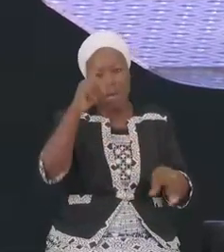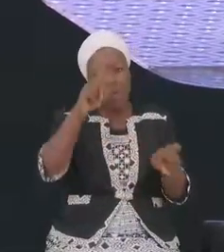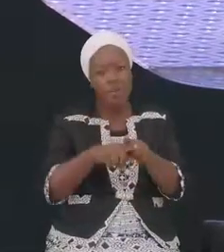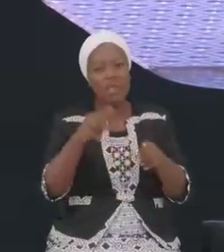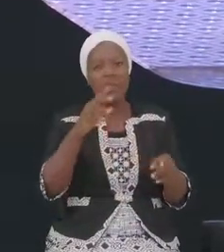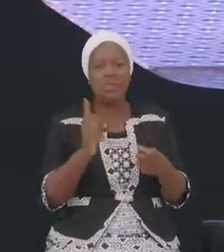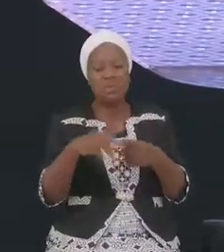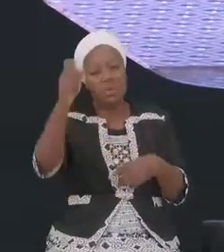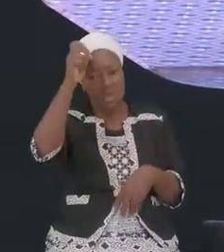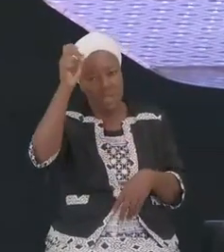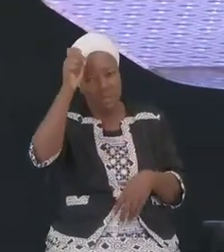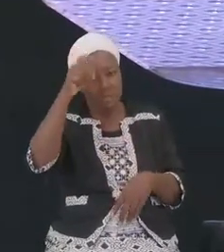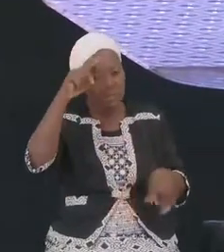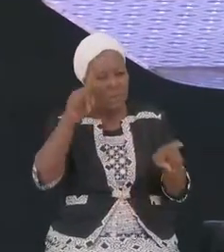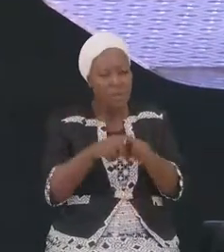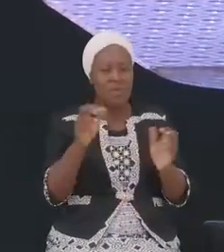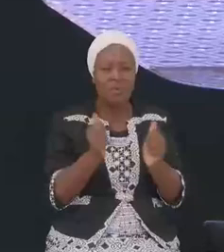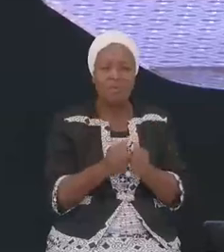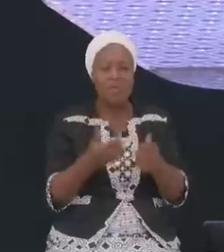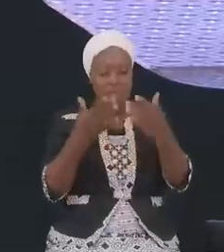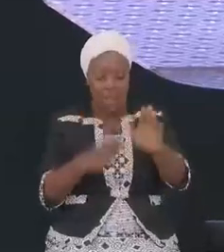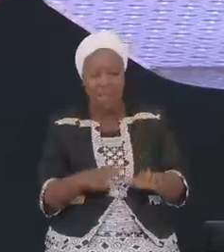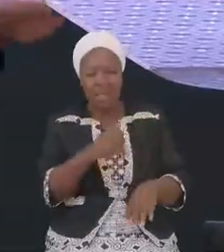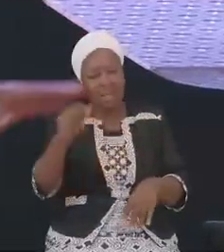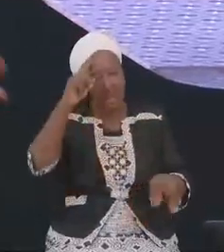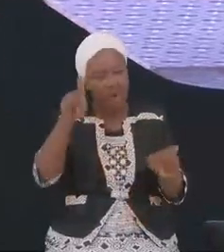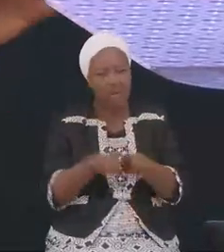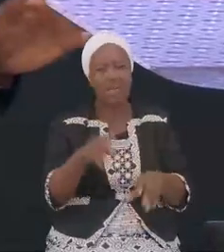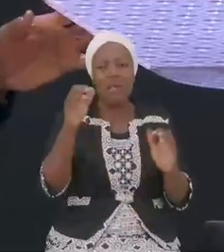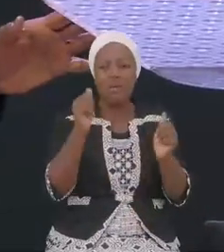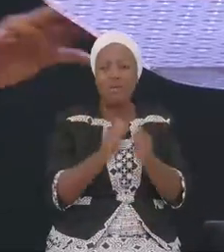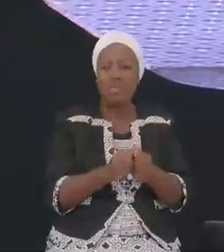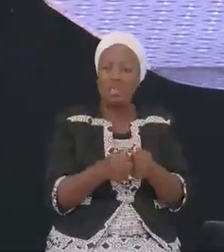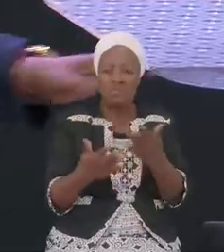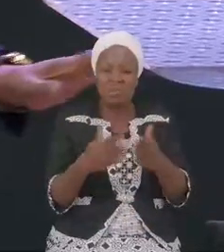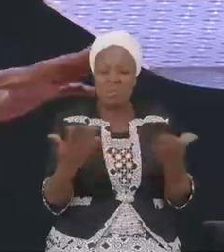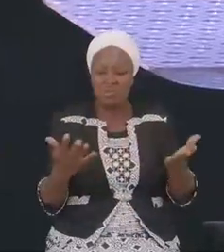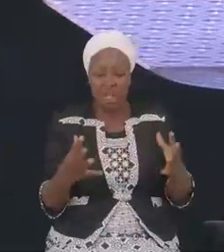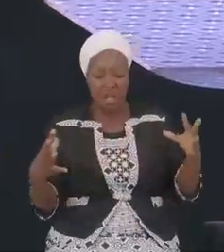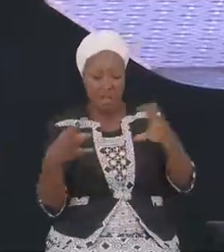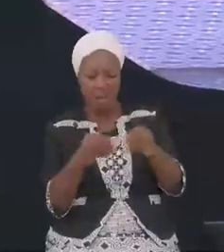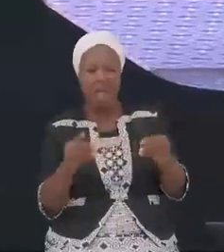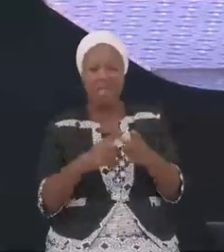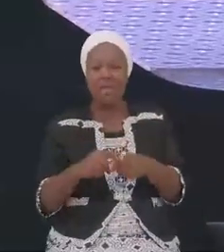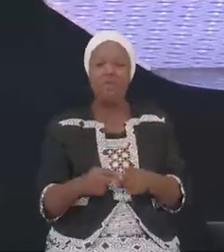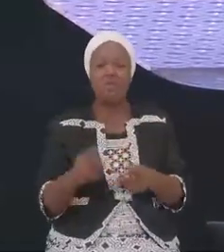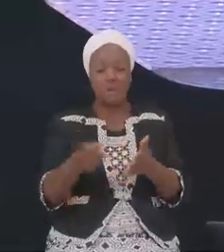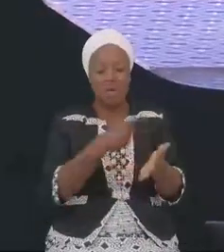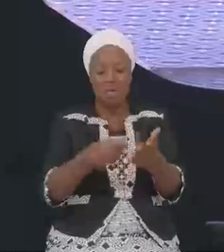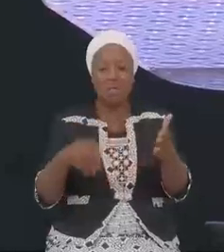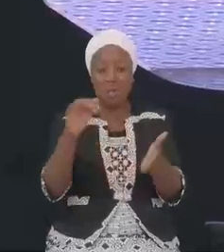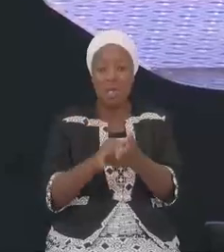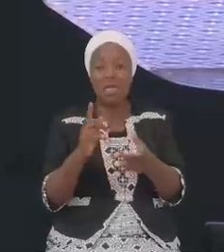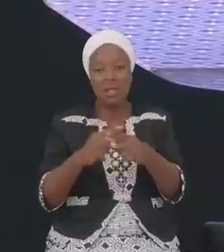diable, l'alliance avec la mort, l'alliance avec un gang, vous annulez cela. Vous venez